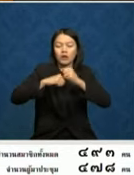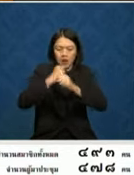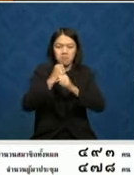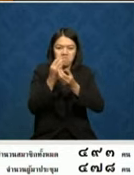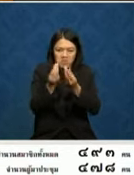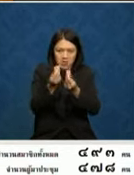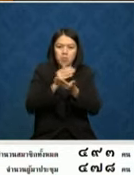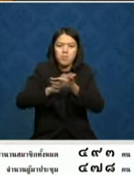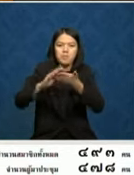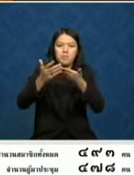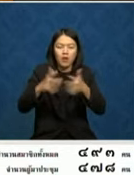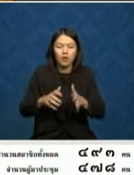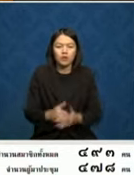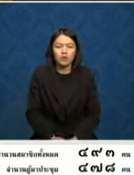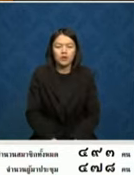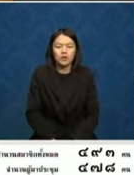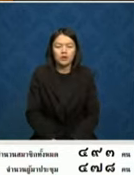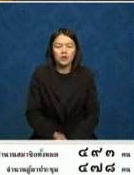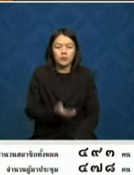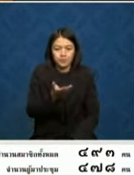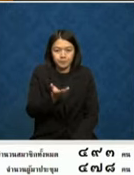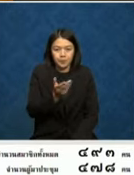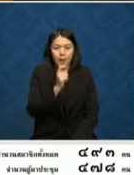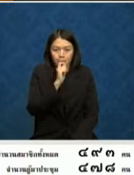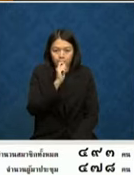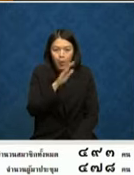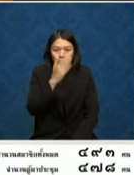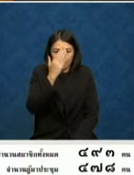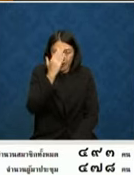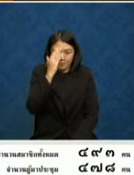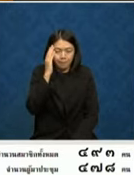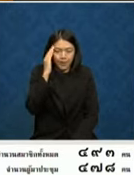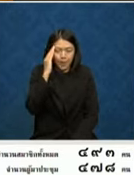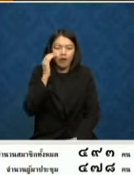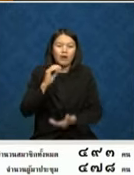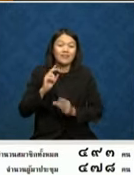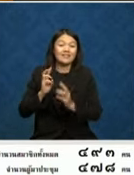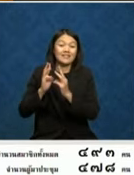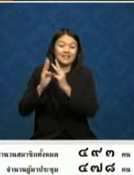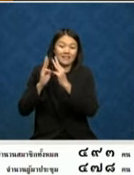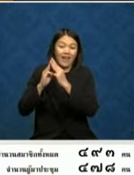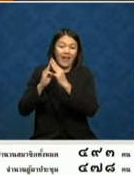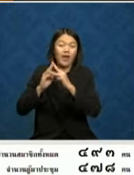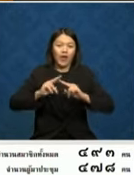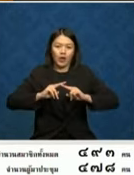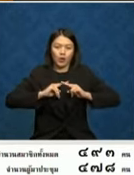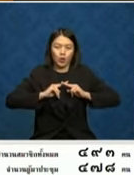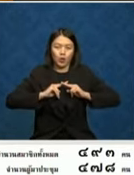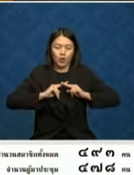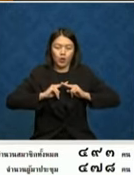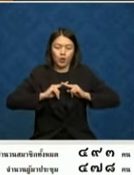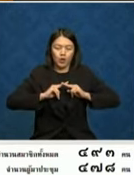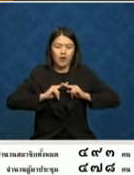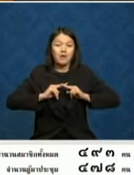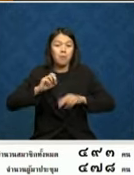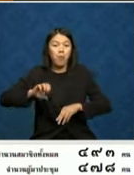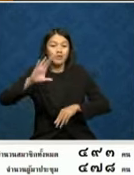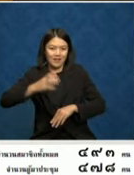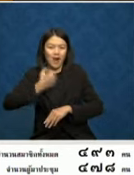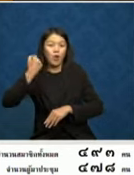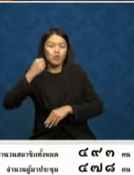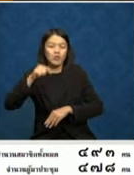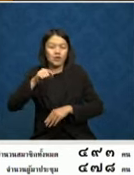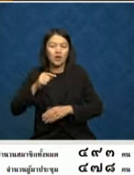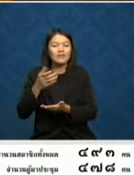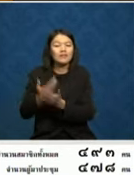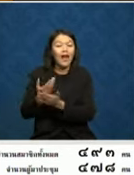ยเร็วสองก็คือต้องเรียนด้วยความเคารพว่ามีการผูกพันสัญญากับภาคเอกชนที่เขามารับทำนะครับเพราะฉะนั้นเนี่ยเป็น